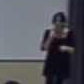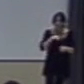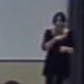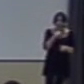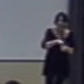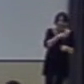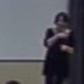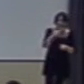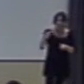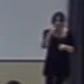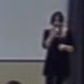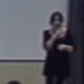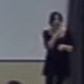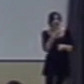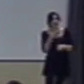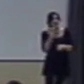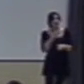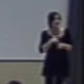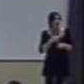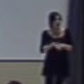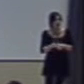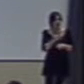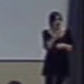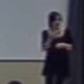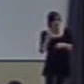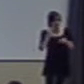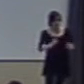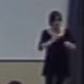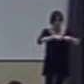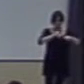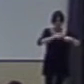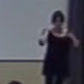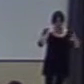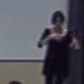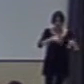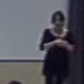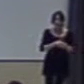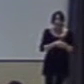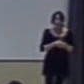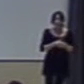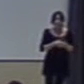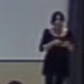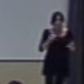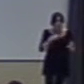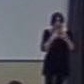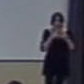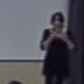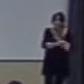al 2011, bueno, 23 i ja serà el curs 24è del Consell. Home, ho dic perquè en un moment en el